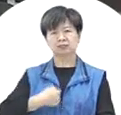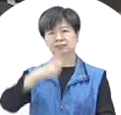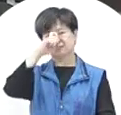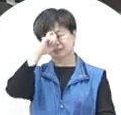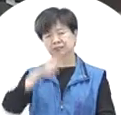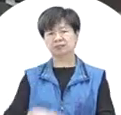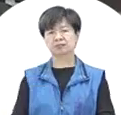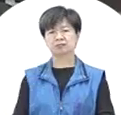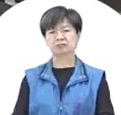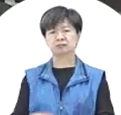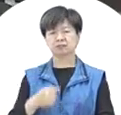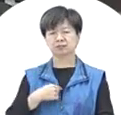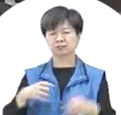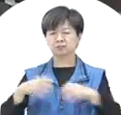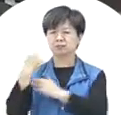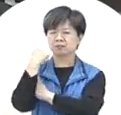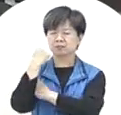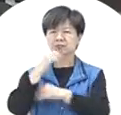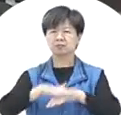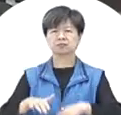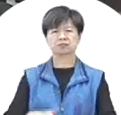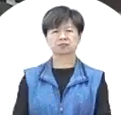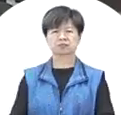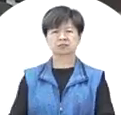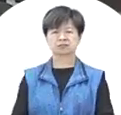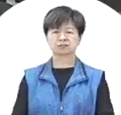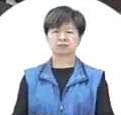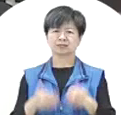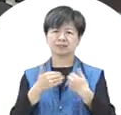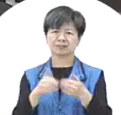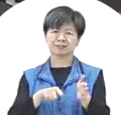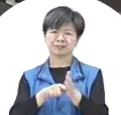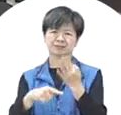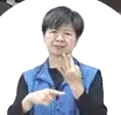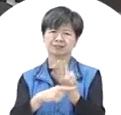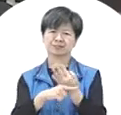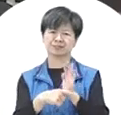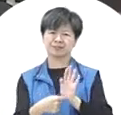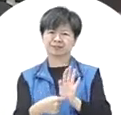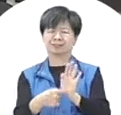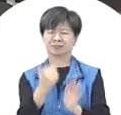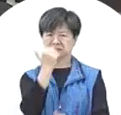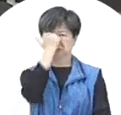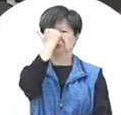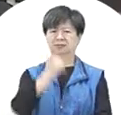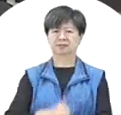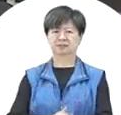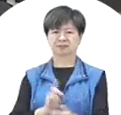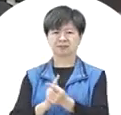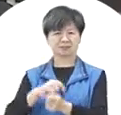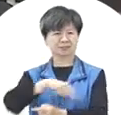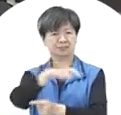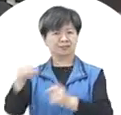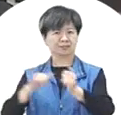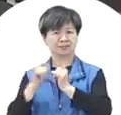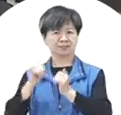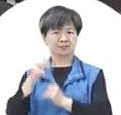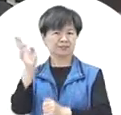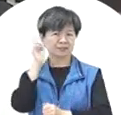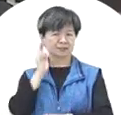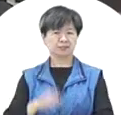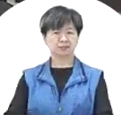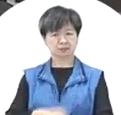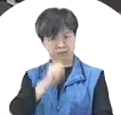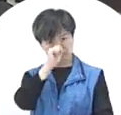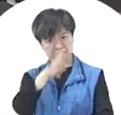继续努力，我们大家一起努力， 希望不要用专业的傲慢再来对待人民的声音，好吗，市长？ 我